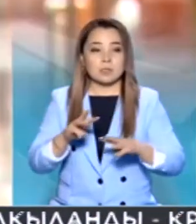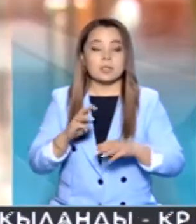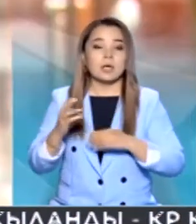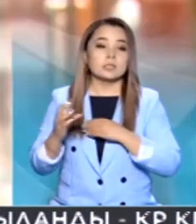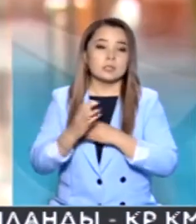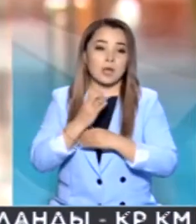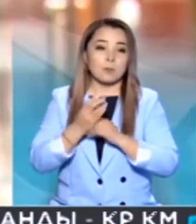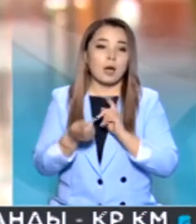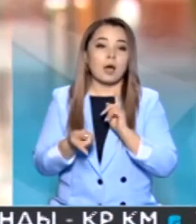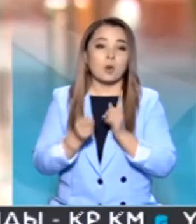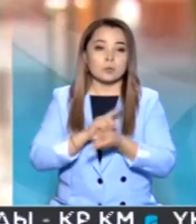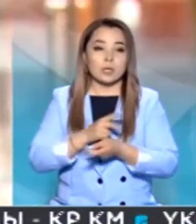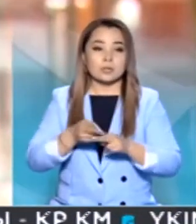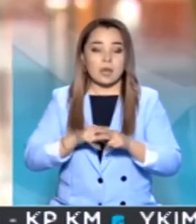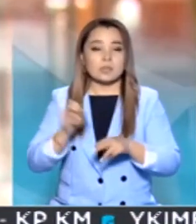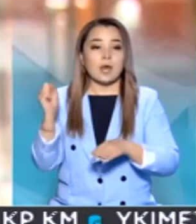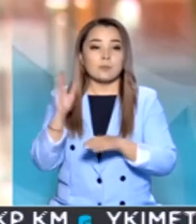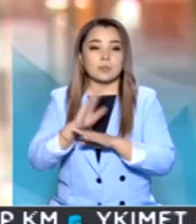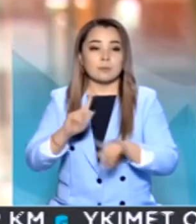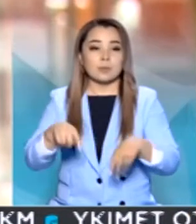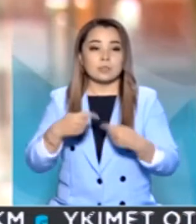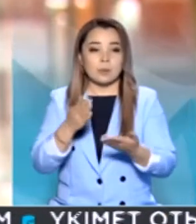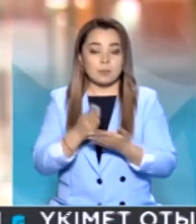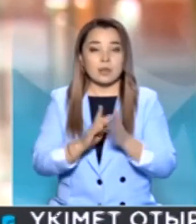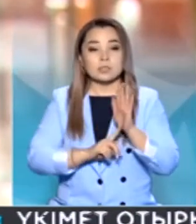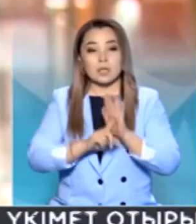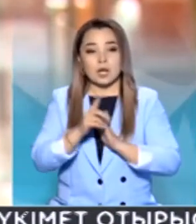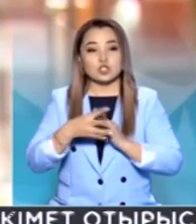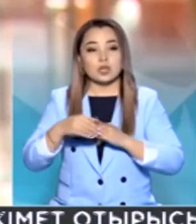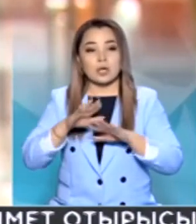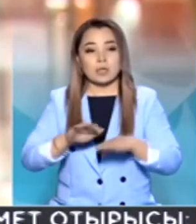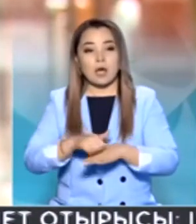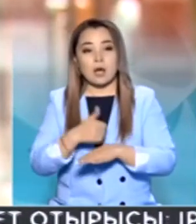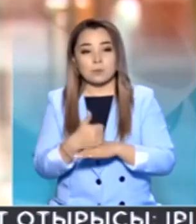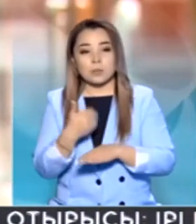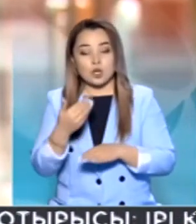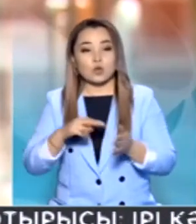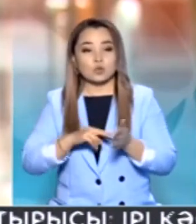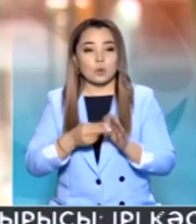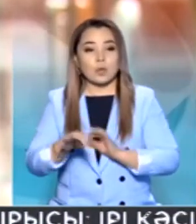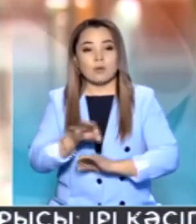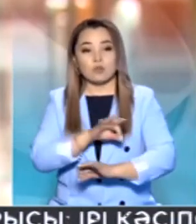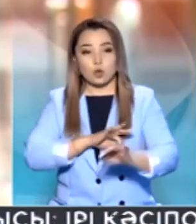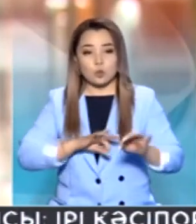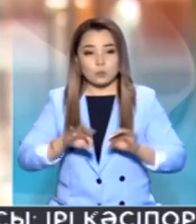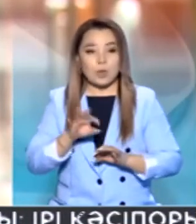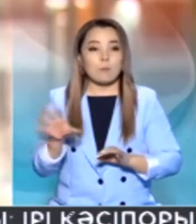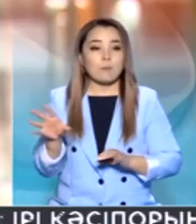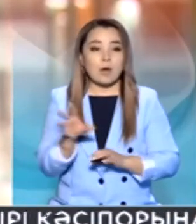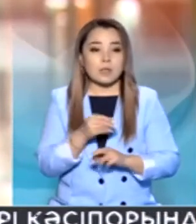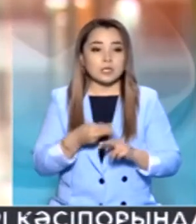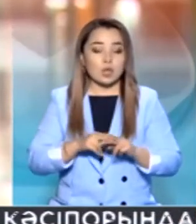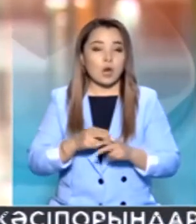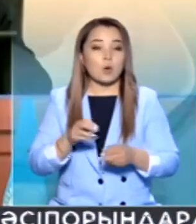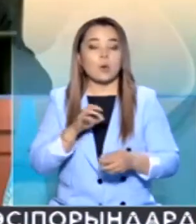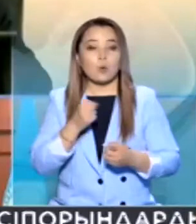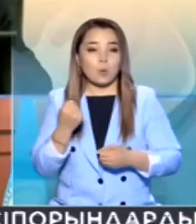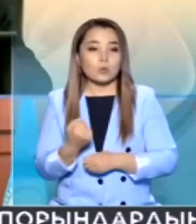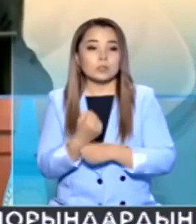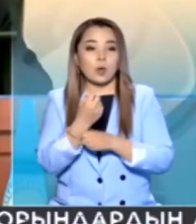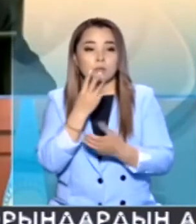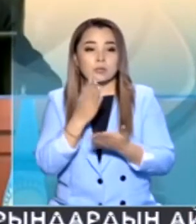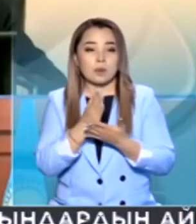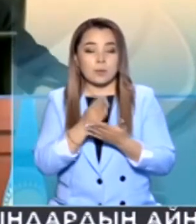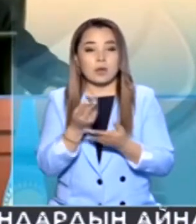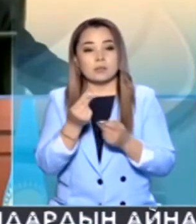импорт алмастыруға қатысты бірқатар тапсырма берді. Әуелі жергілікті әкімдіктегілер жоба инфрақұрылымына барынша қолдау таныту керек, қаржыландыру